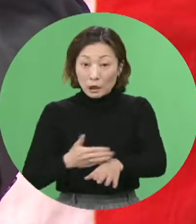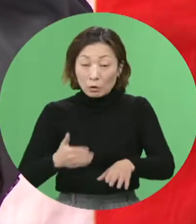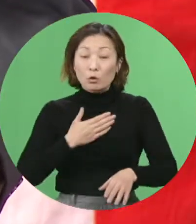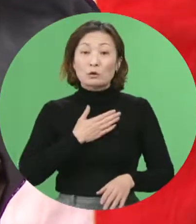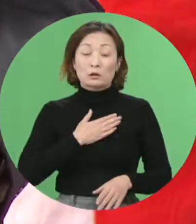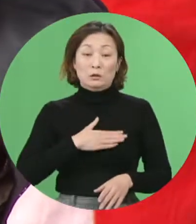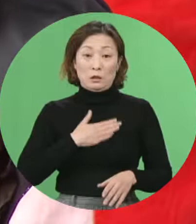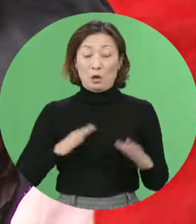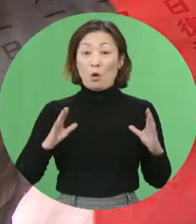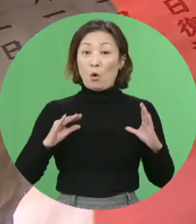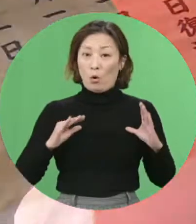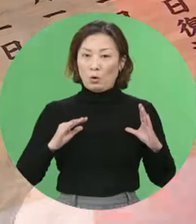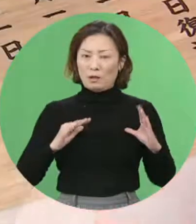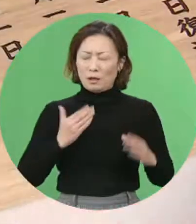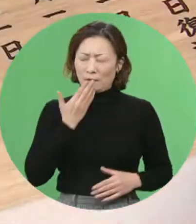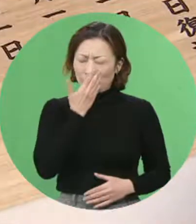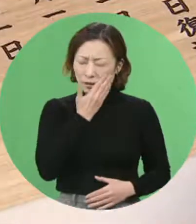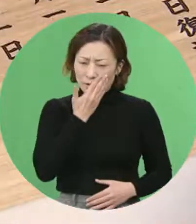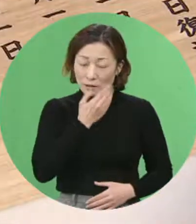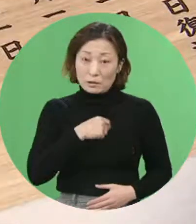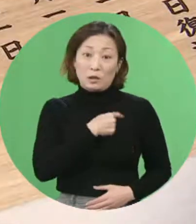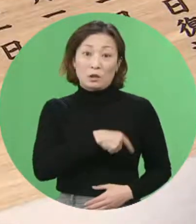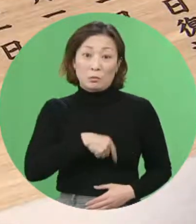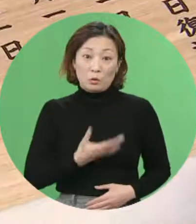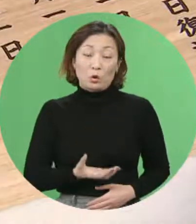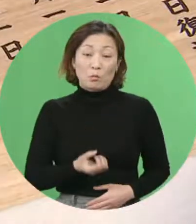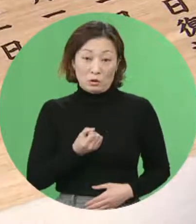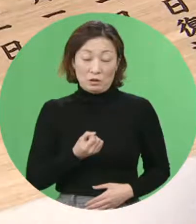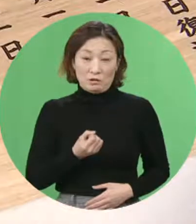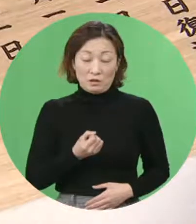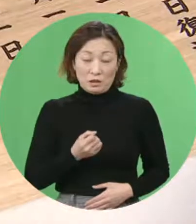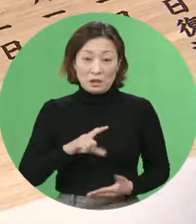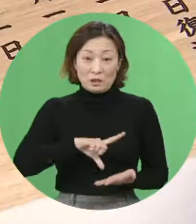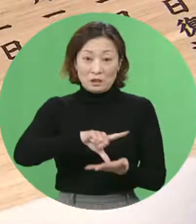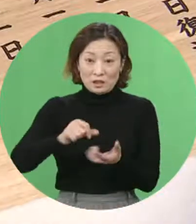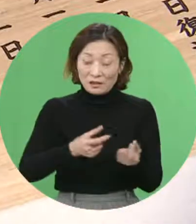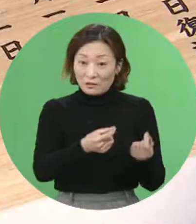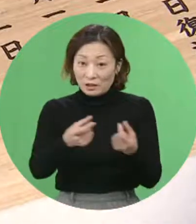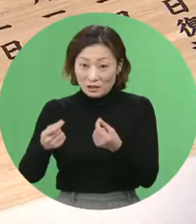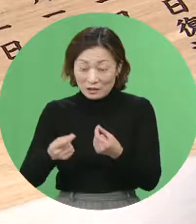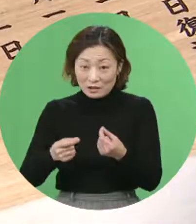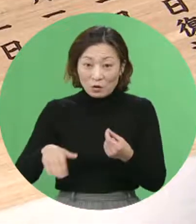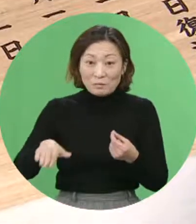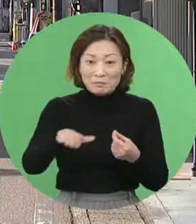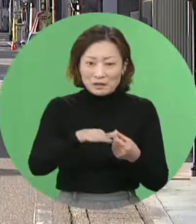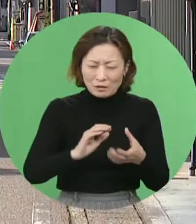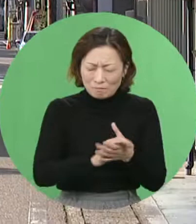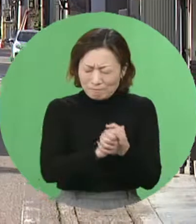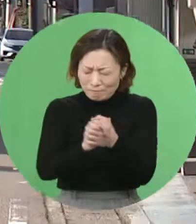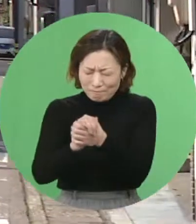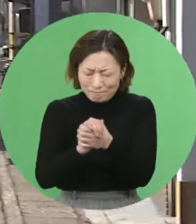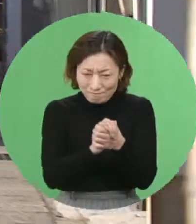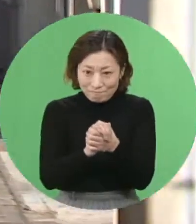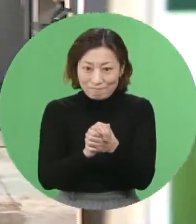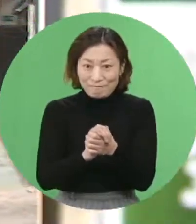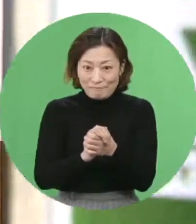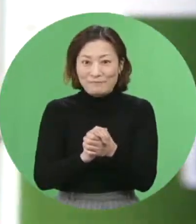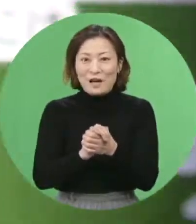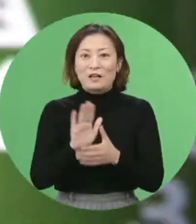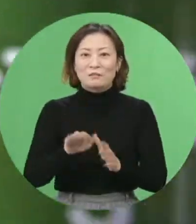より誇りや愛着を持ち、同じ地域に住む人たちの連帯感が生まれます。